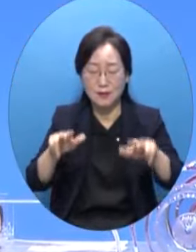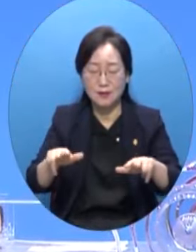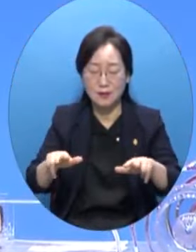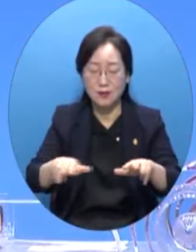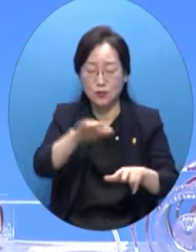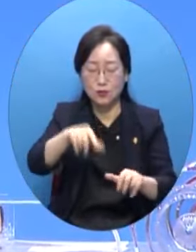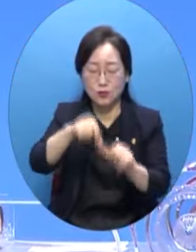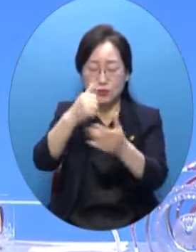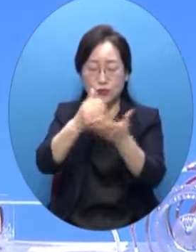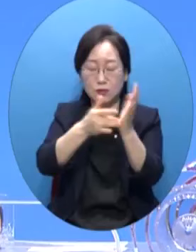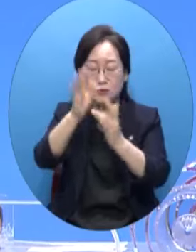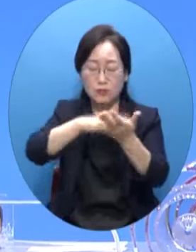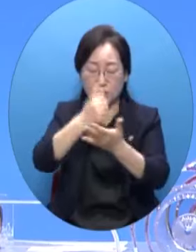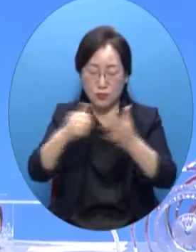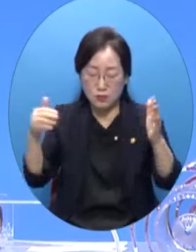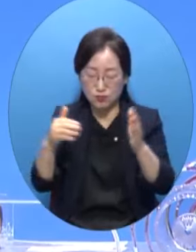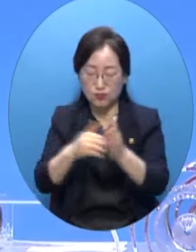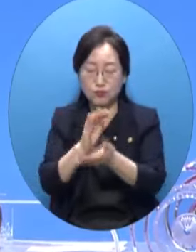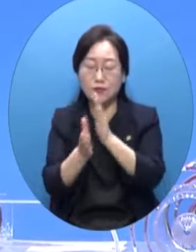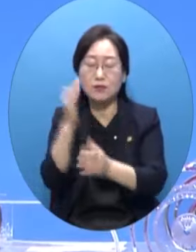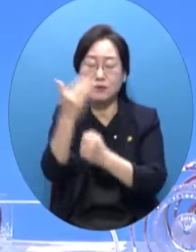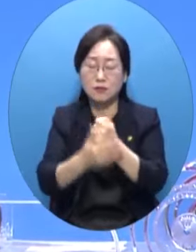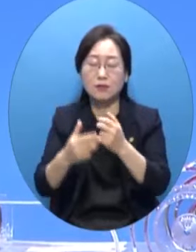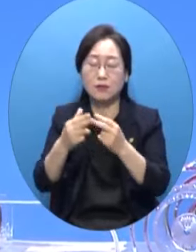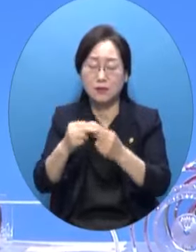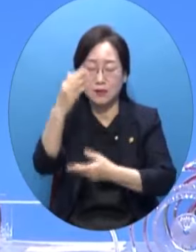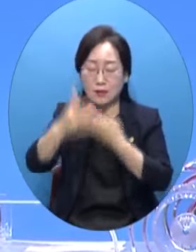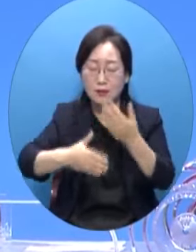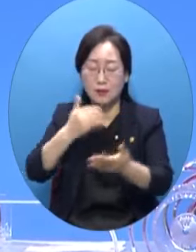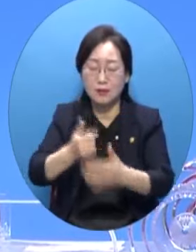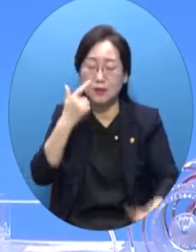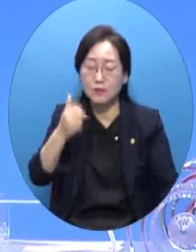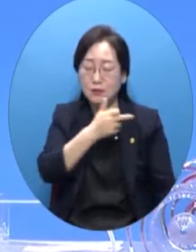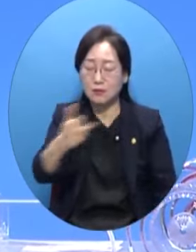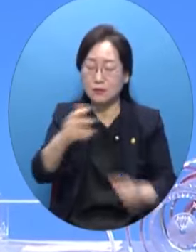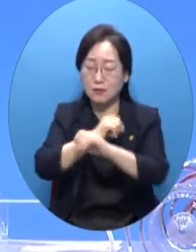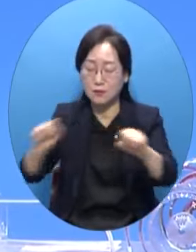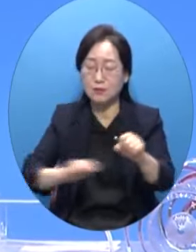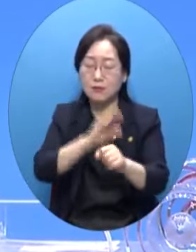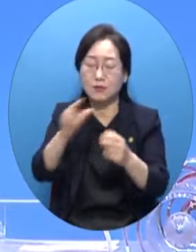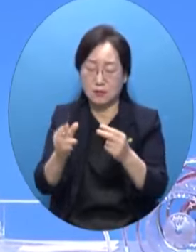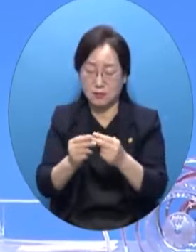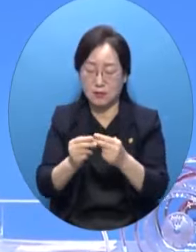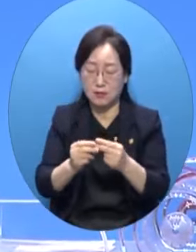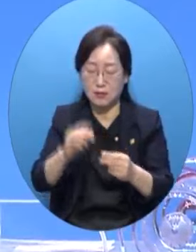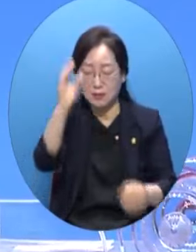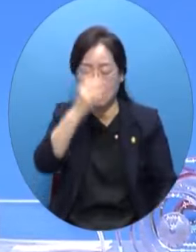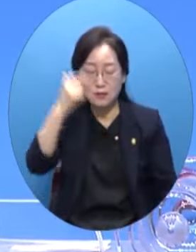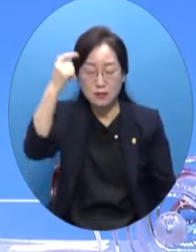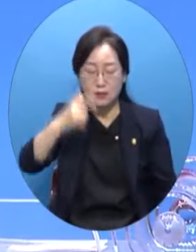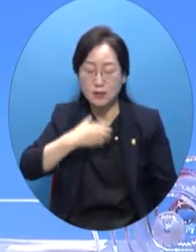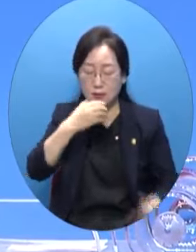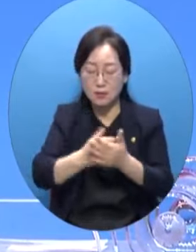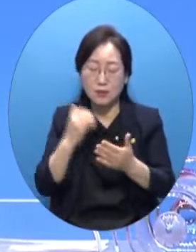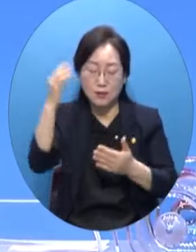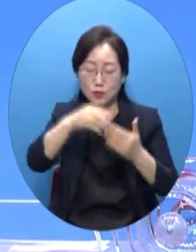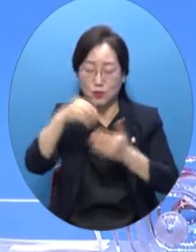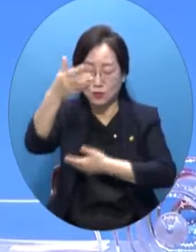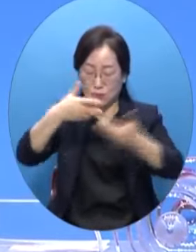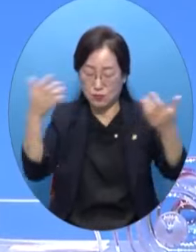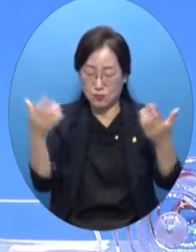지금은 우리 구세주 예수 그리스도의 무한하신 은혜와 하나님 아버지의 크고 넓으신 사랑과 성령의 감동감화 인도